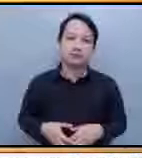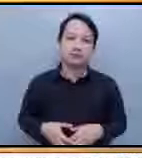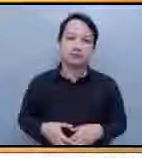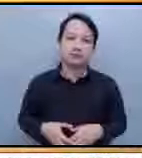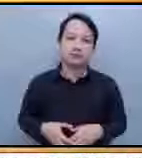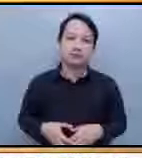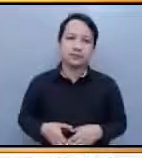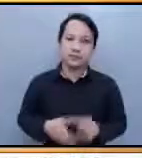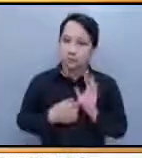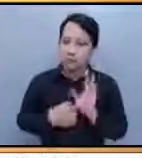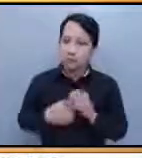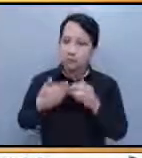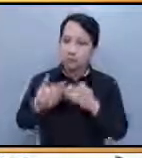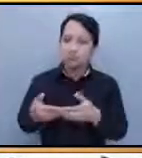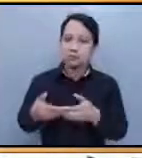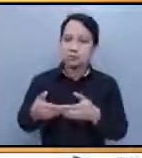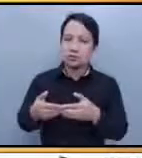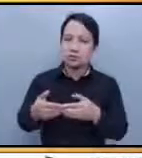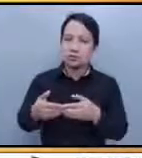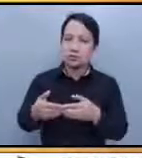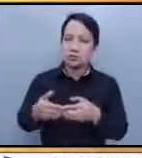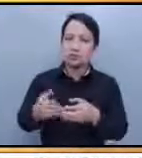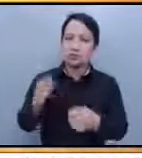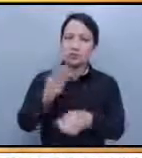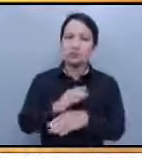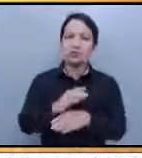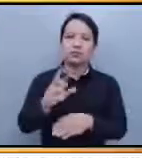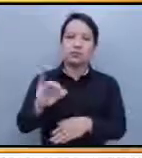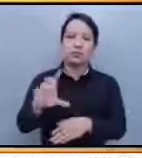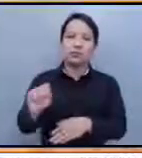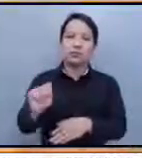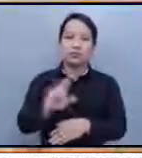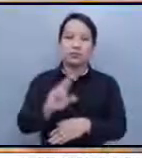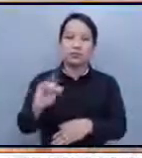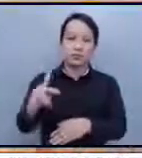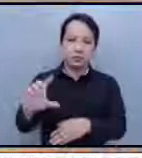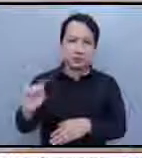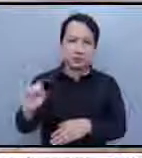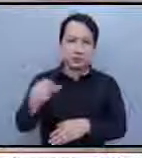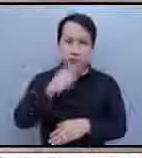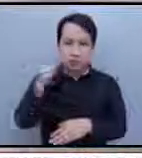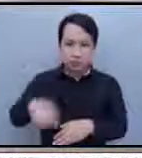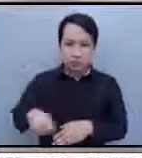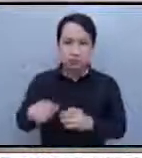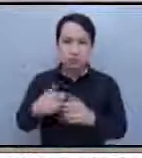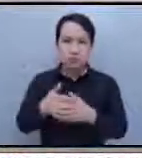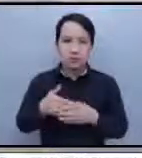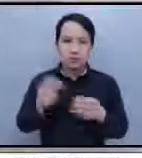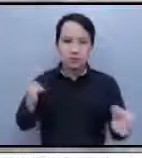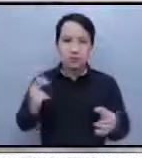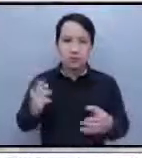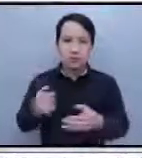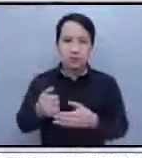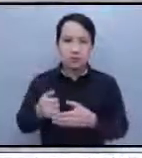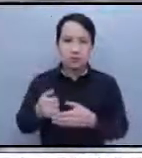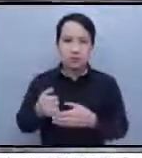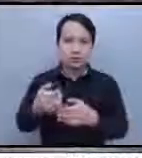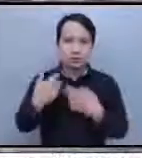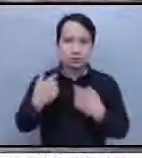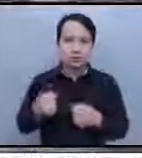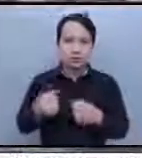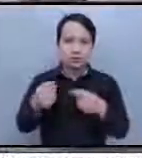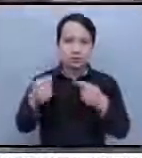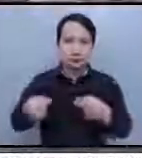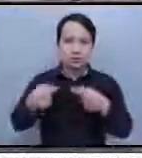Sala patuloy na umatras ang puwersa ng Russia sa Ukraine. Ito'y kasunod na rin ng matatag na pakikipaglaban ng mga sundalo ng